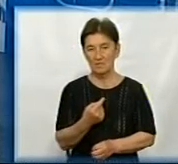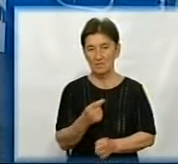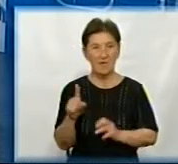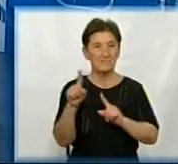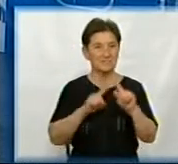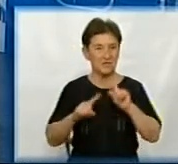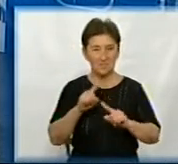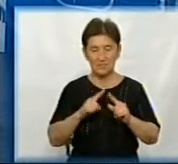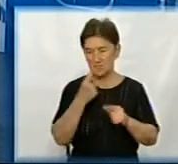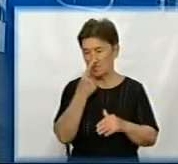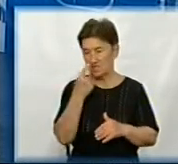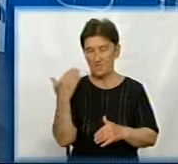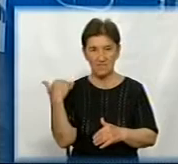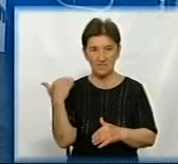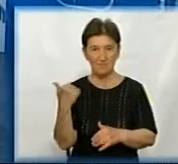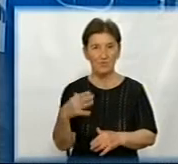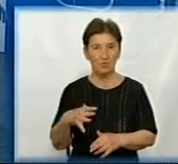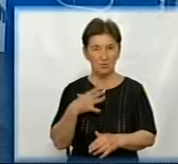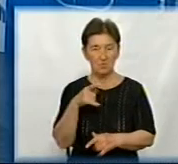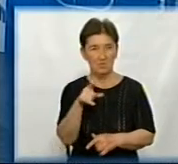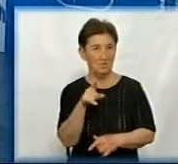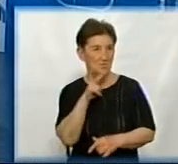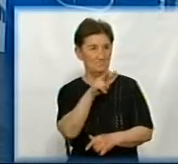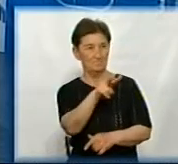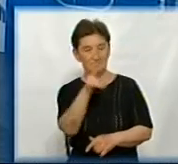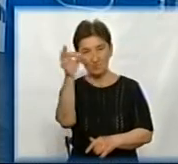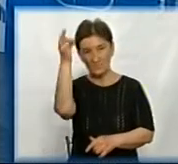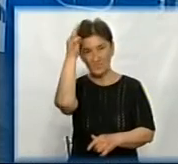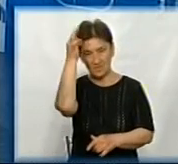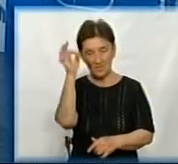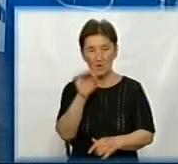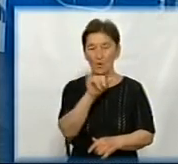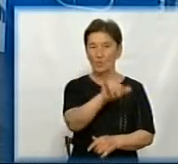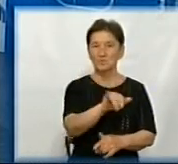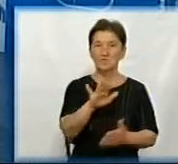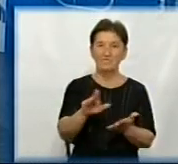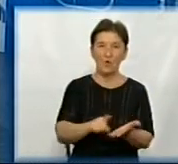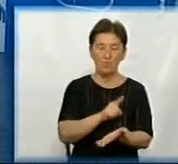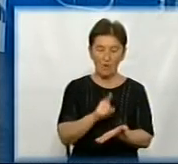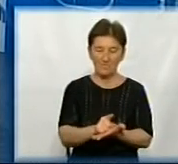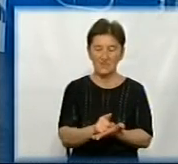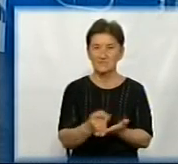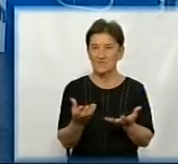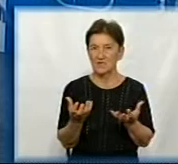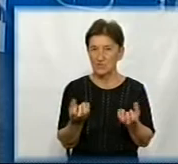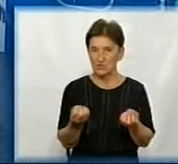Засідання було нещодавно, я подивився на Олега і згадав, що у вас в обов'язках ще й встановлення